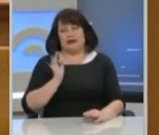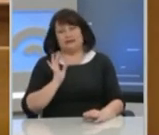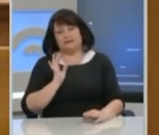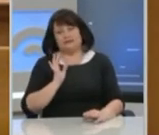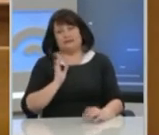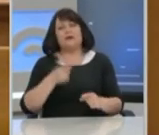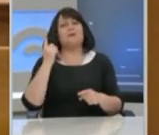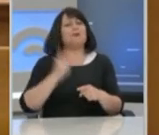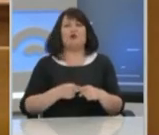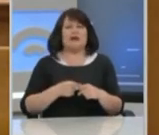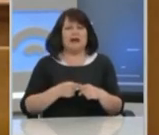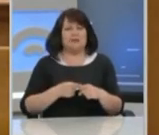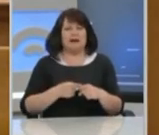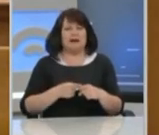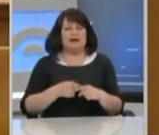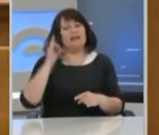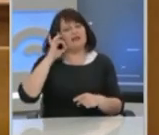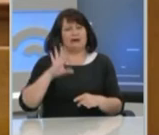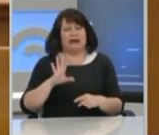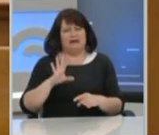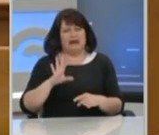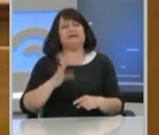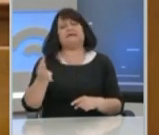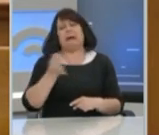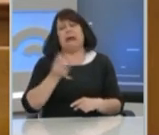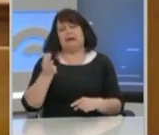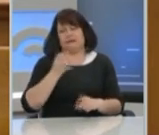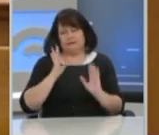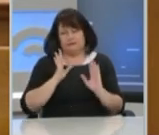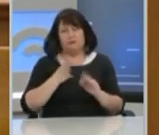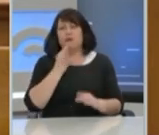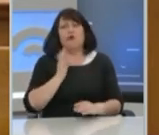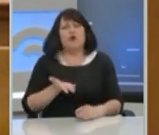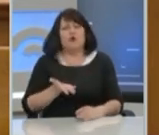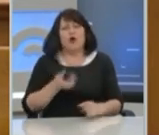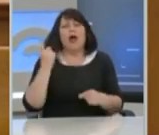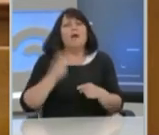Πολύ απλά, ησυχία, κάνετε ότι δεν το καταλαβαίνετε. Για τον πολύ απλό λόγο